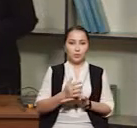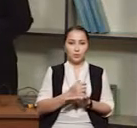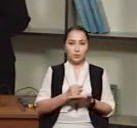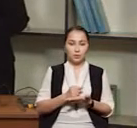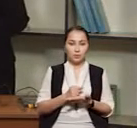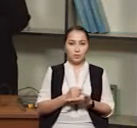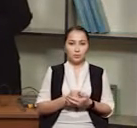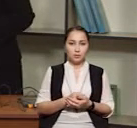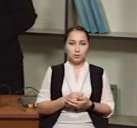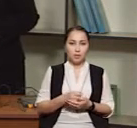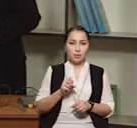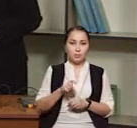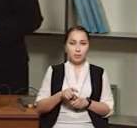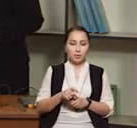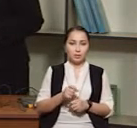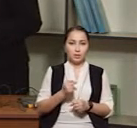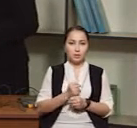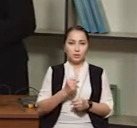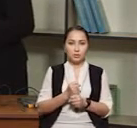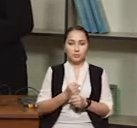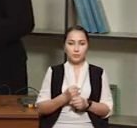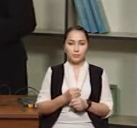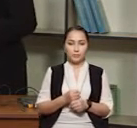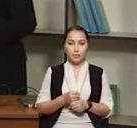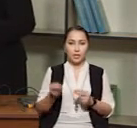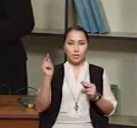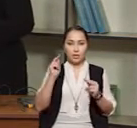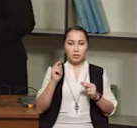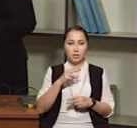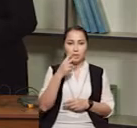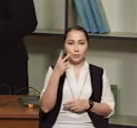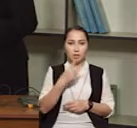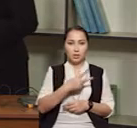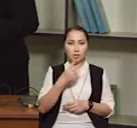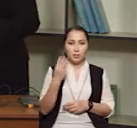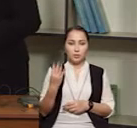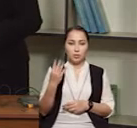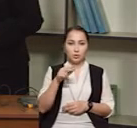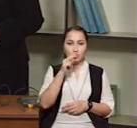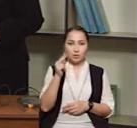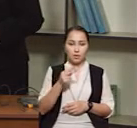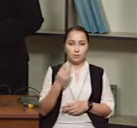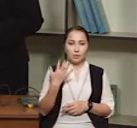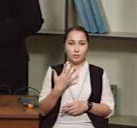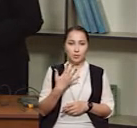Mavzuni mustahkamlash uchun masala ishlab ko'raylik. Darsligilarning